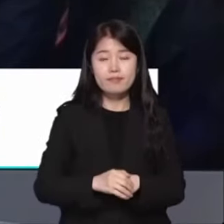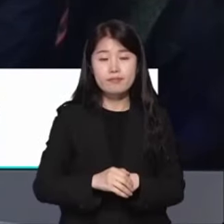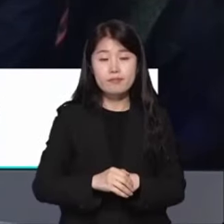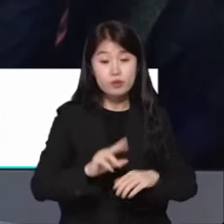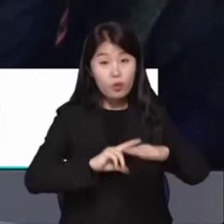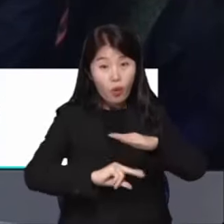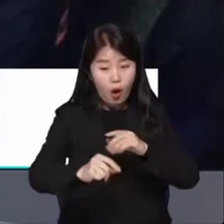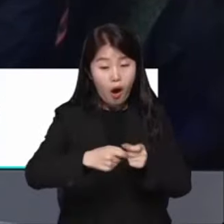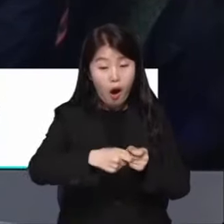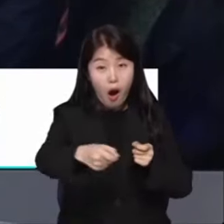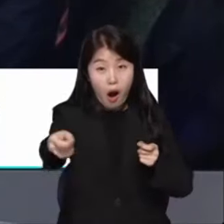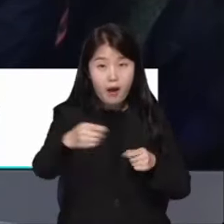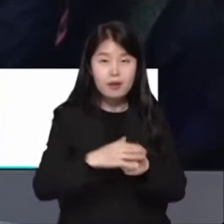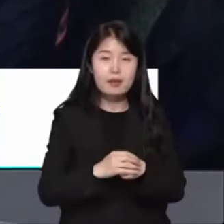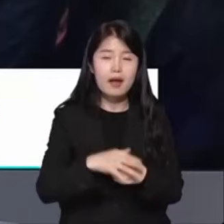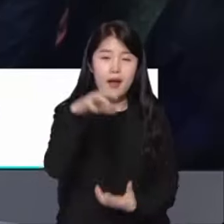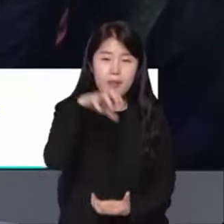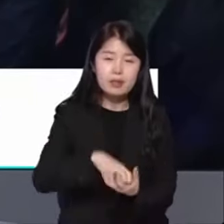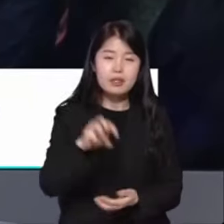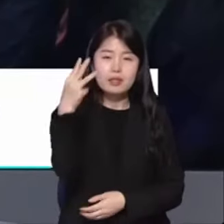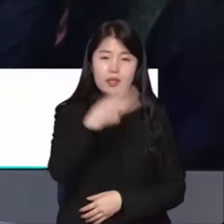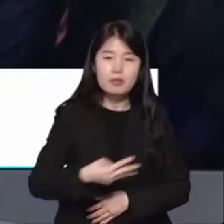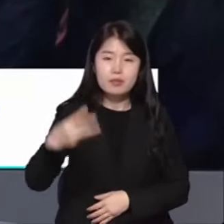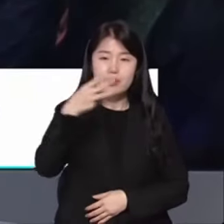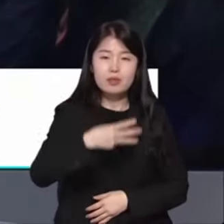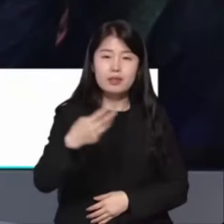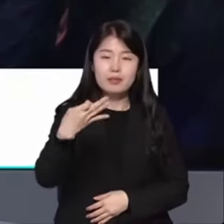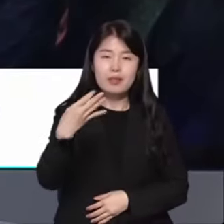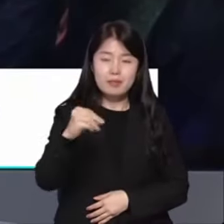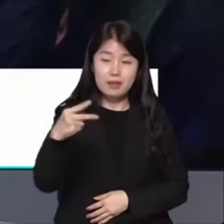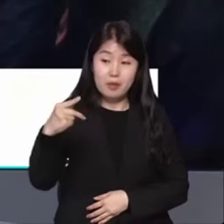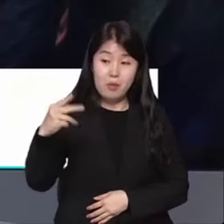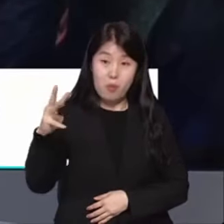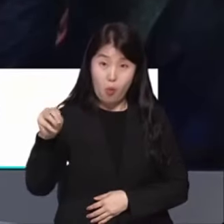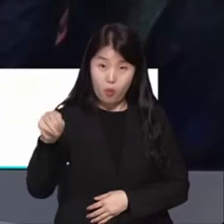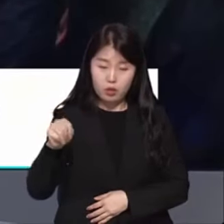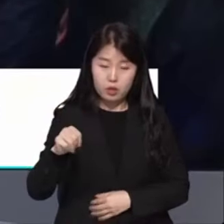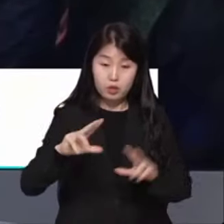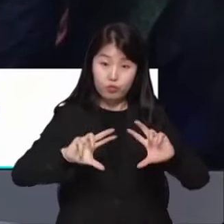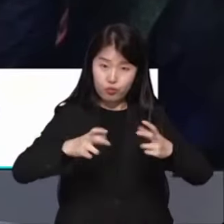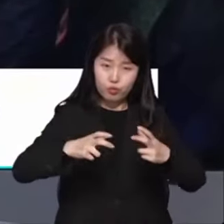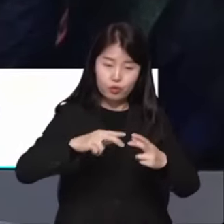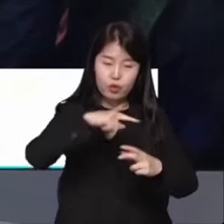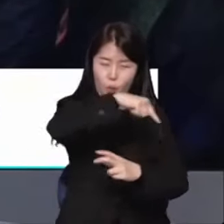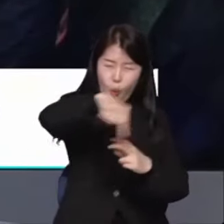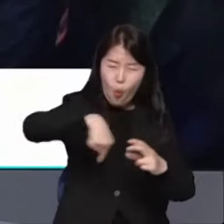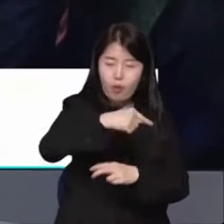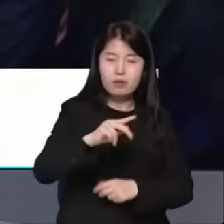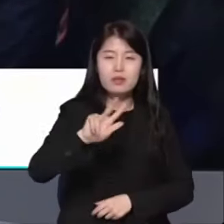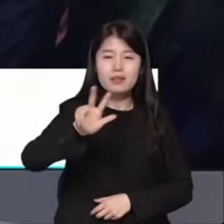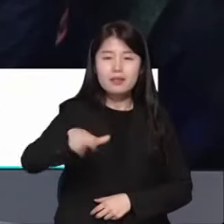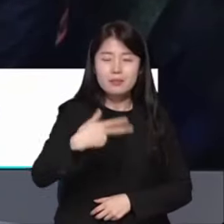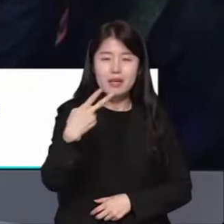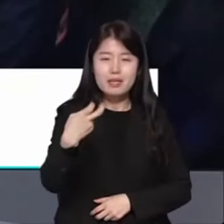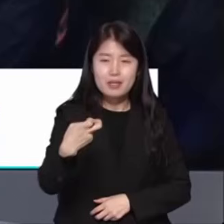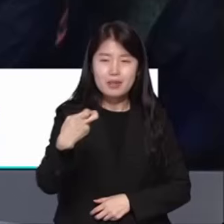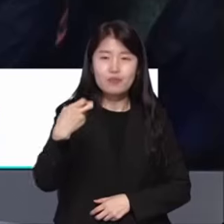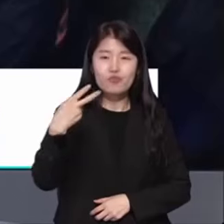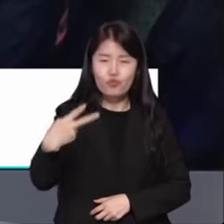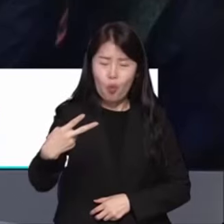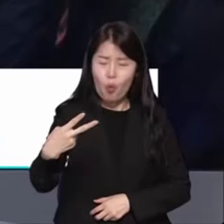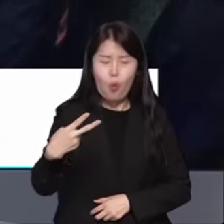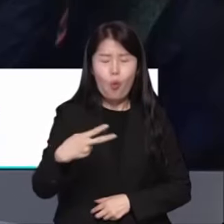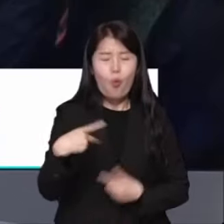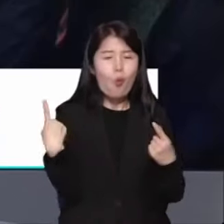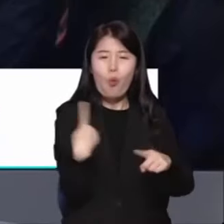거리는 3014만 킬로미터, 지구 752바퀴를 도는 거리와 같고 하루 평균 이용객은 5만여 명에